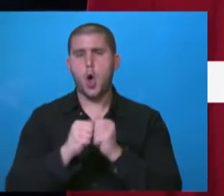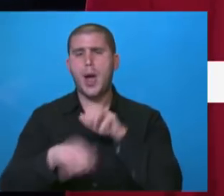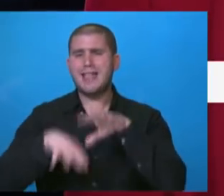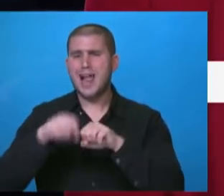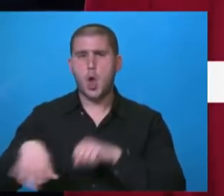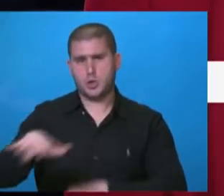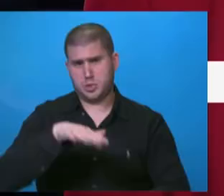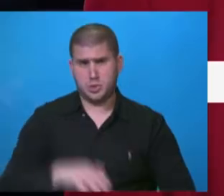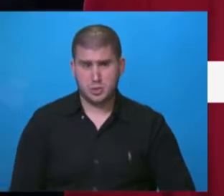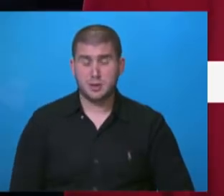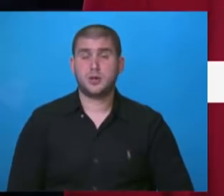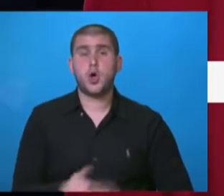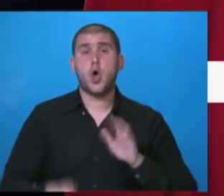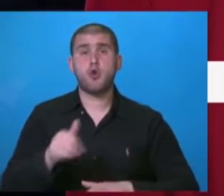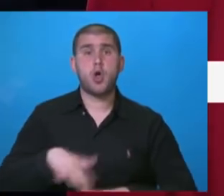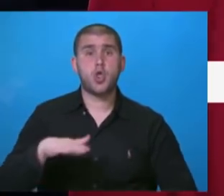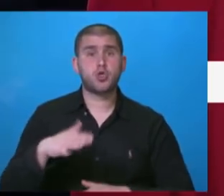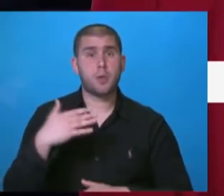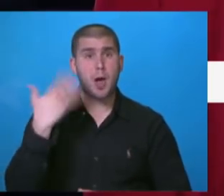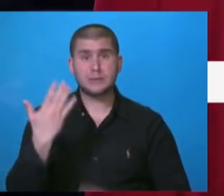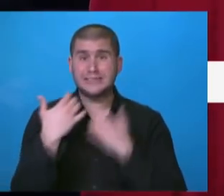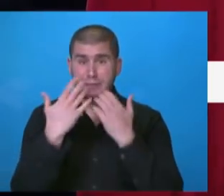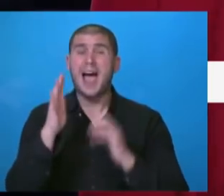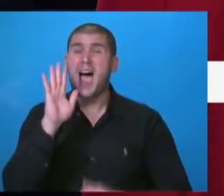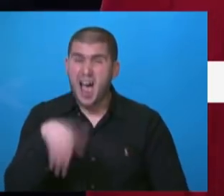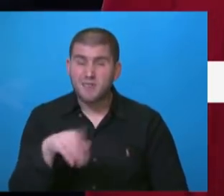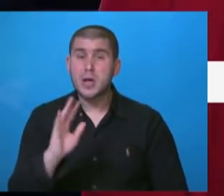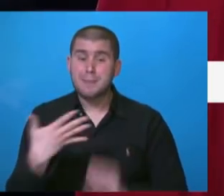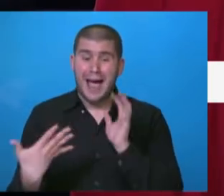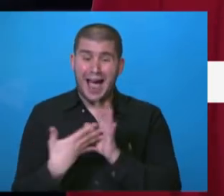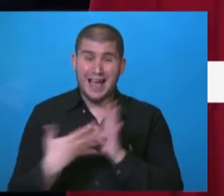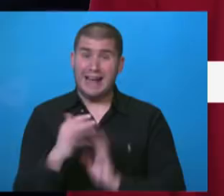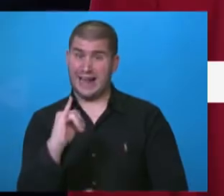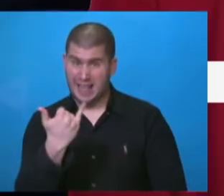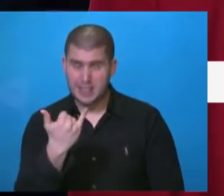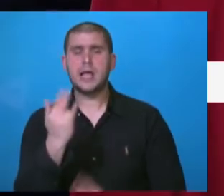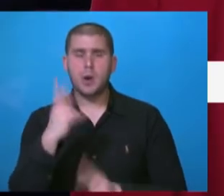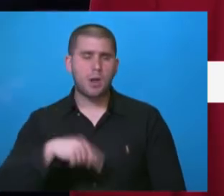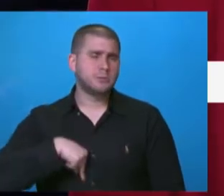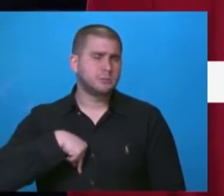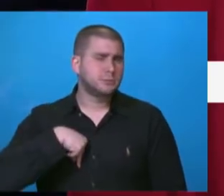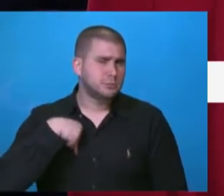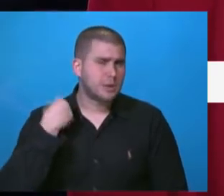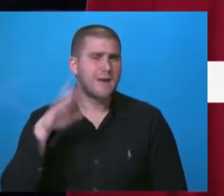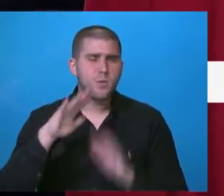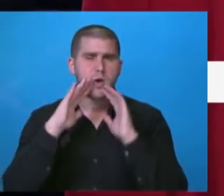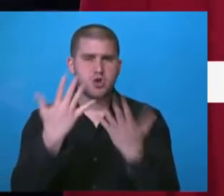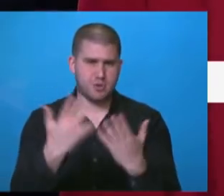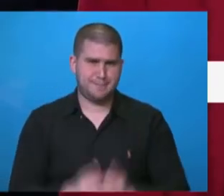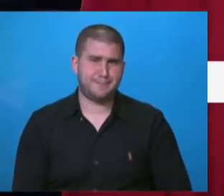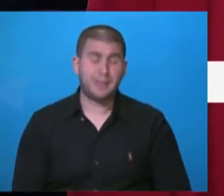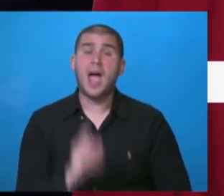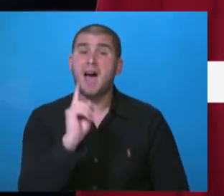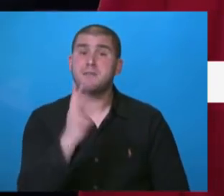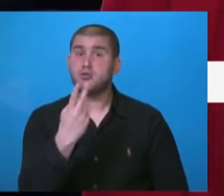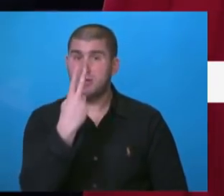בשטחים. ראש תחום החוץ מועברדי מסביר שגם אם תיפתח חקירה היא יכולה להימשך אפילו 10 שנים. אבל מה